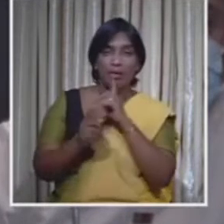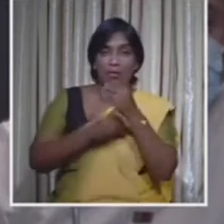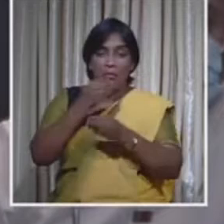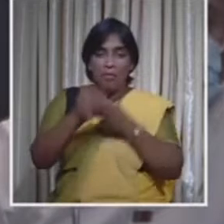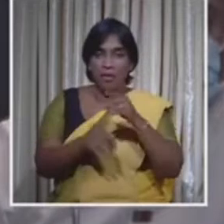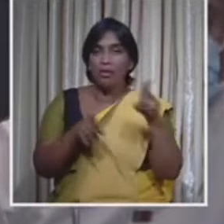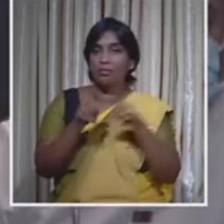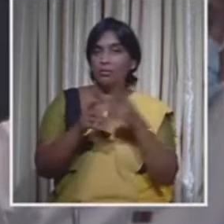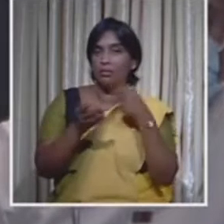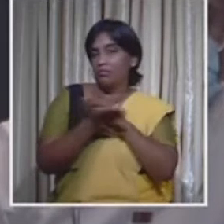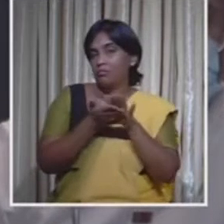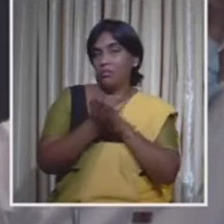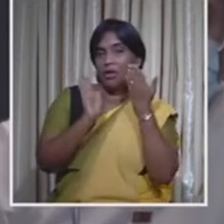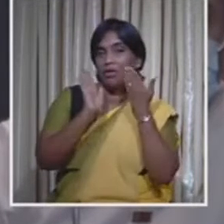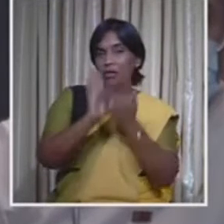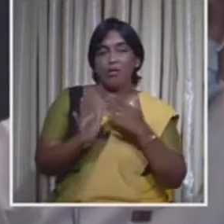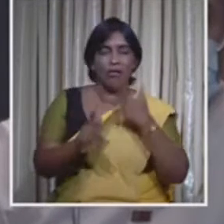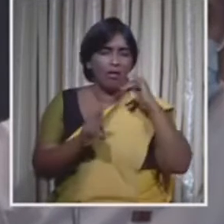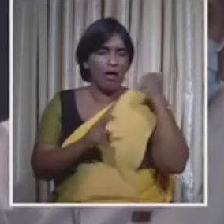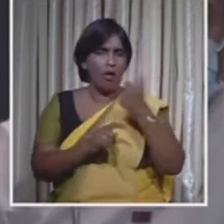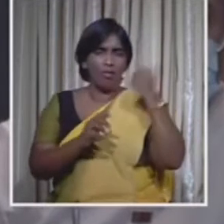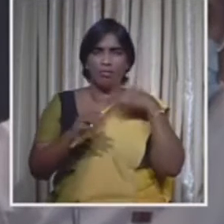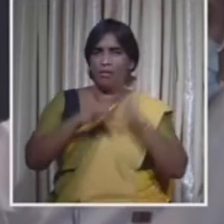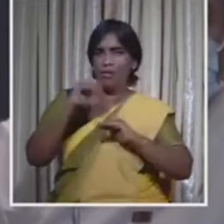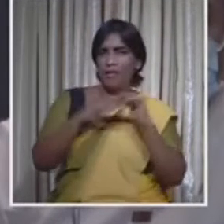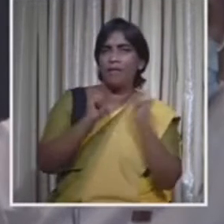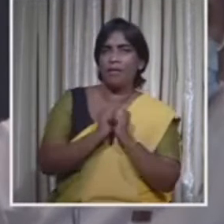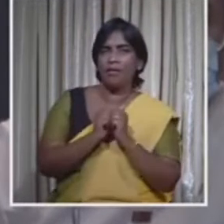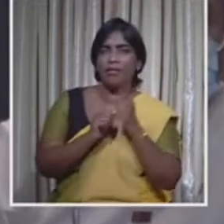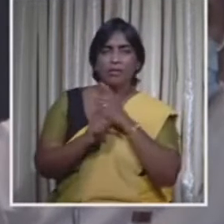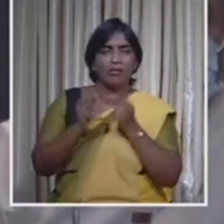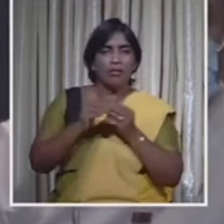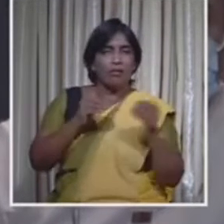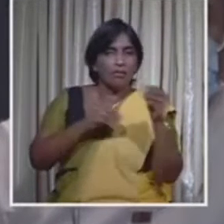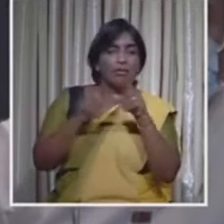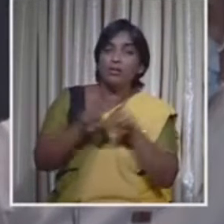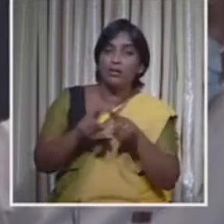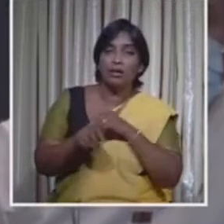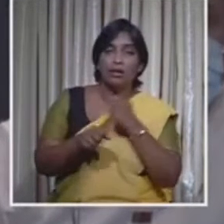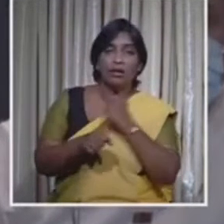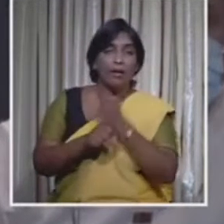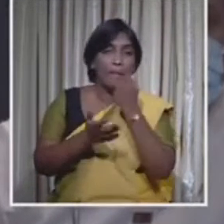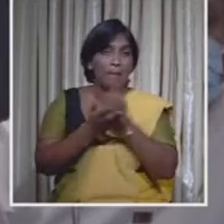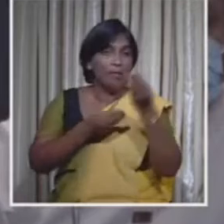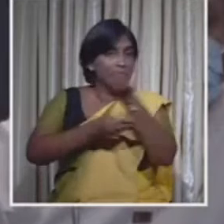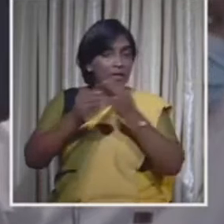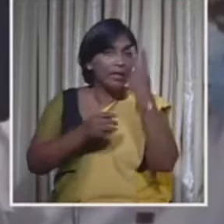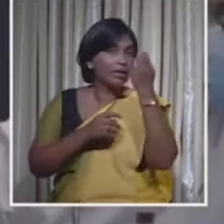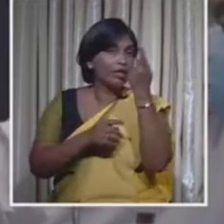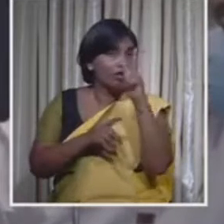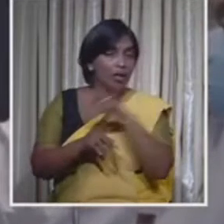තමයි මේක සුද්ධ කරන්න හදන්නේ. අමුතු ගේම් ගහලා අර හෙජින් ගනුදෙනු කරා වගේ ග්‍රීක් බඳුම් කර කරා වගේ